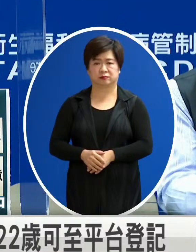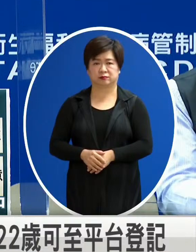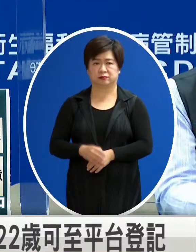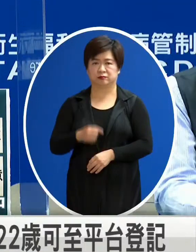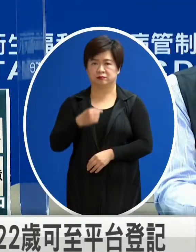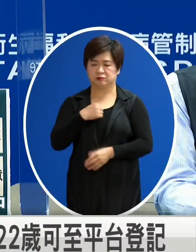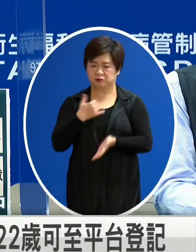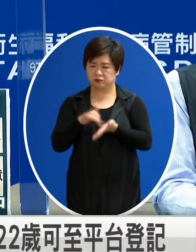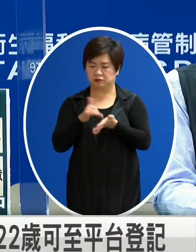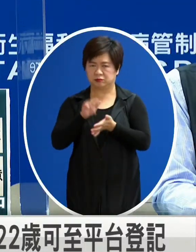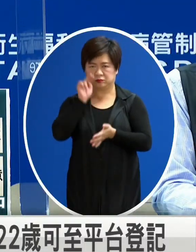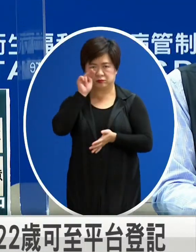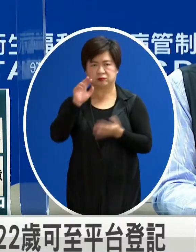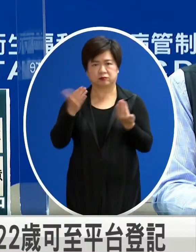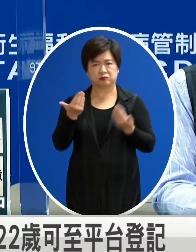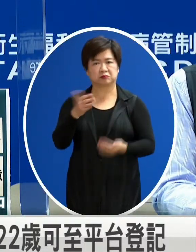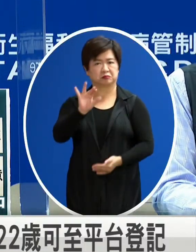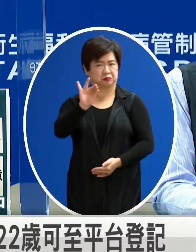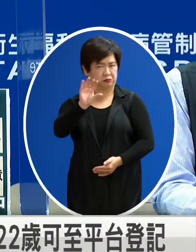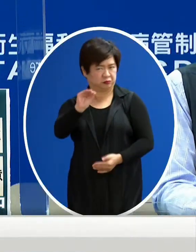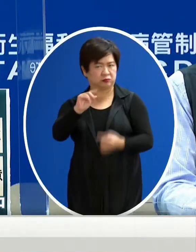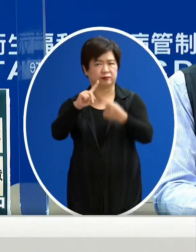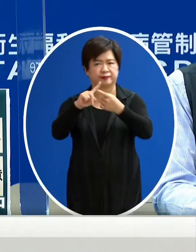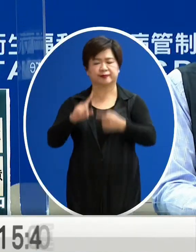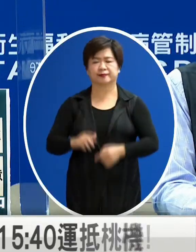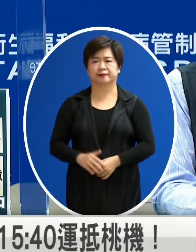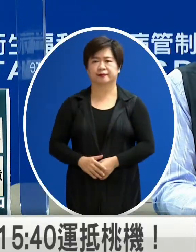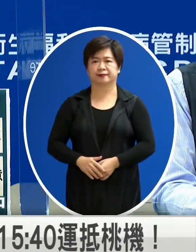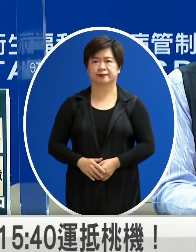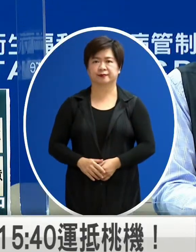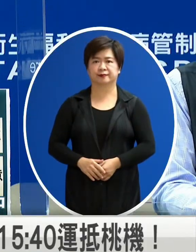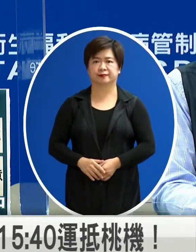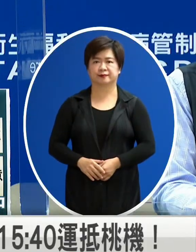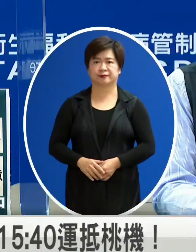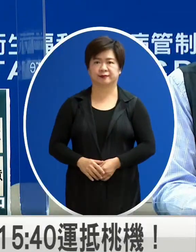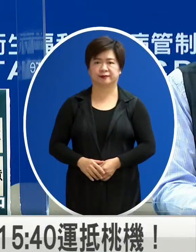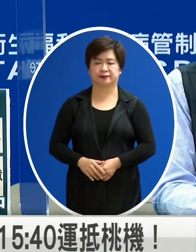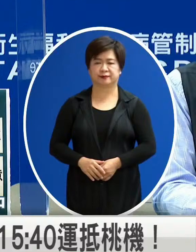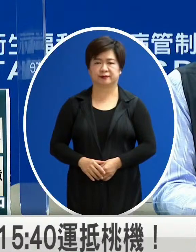们的平台里，我看起来是要超过100万了哈，